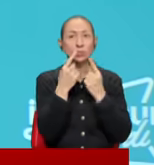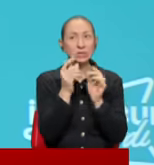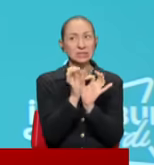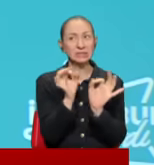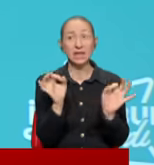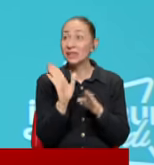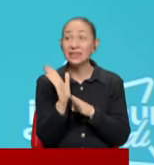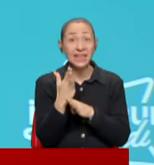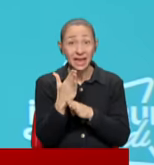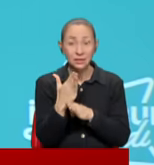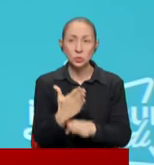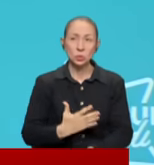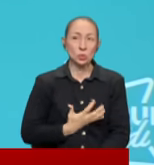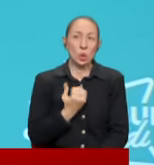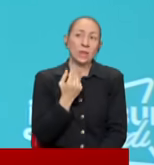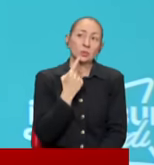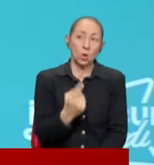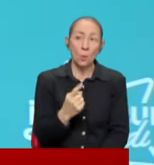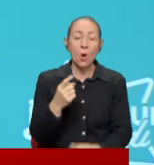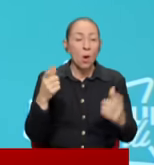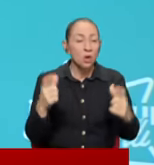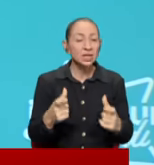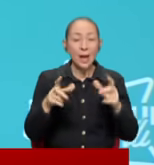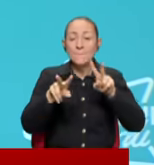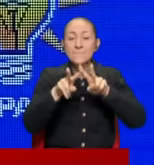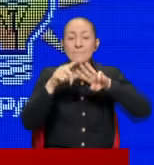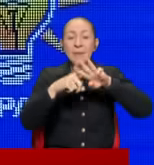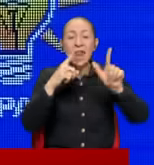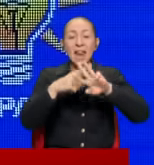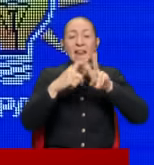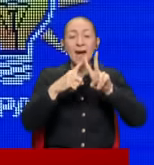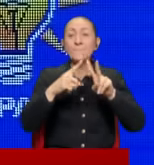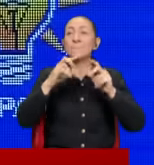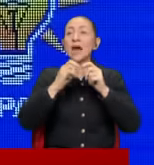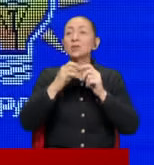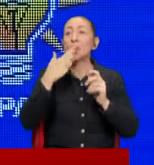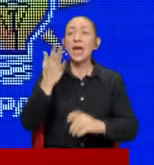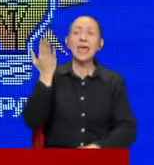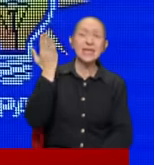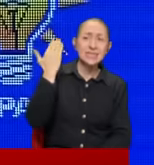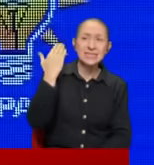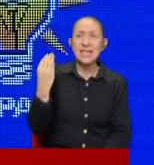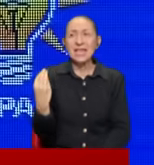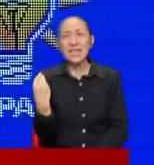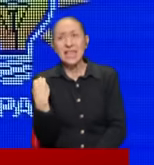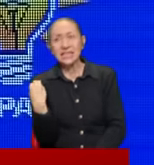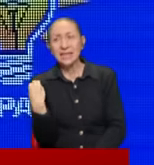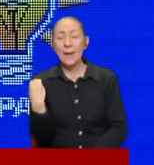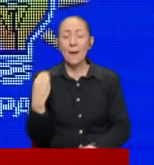alamıyorlar. Çünkü üzülerek söylüyorum, ortada Melen Barajı yok. Eskisi yenisi ve